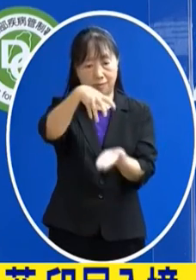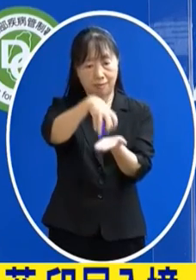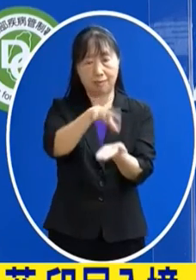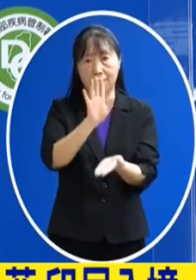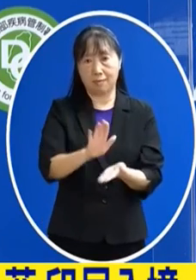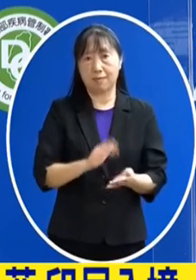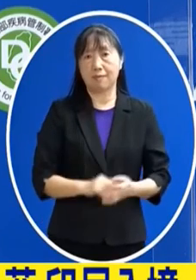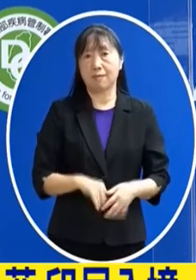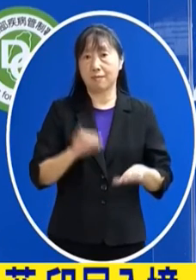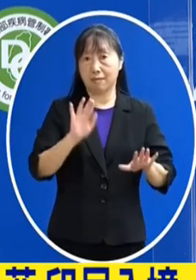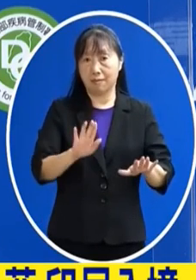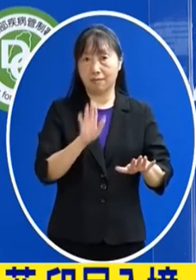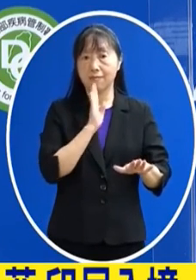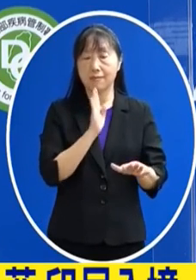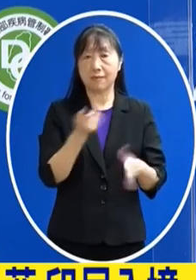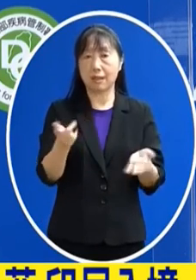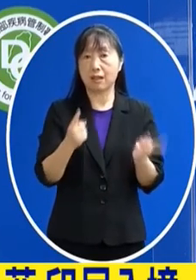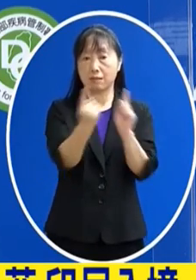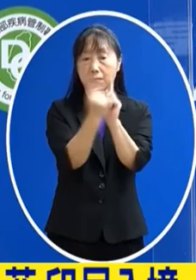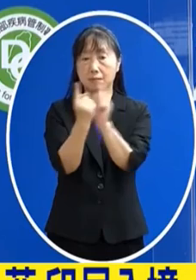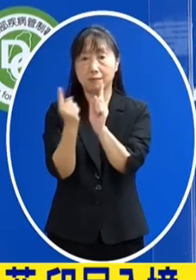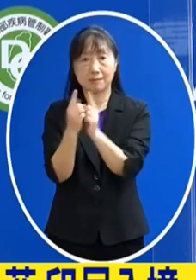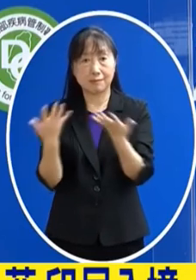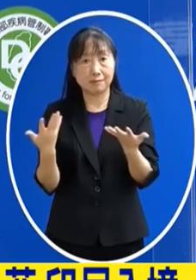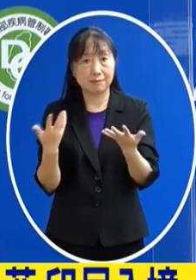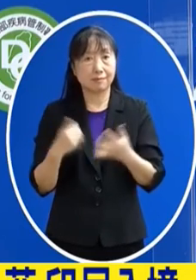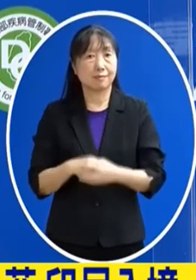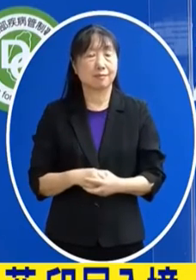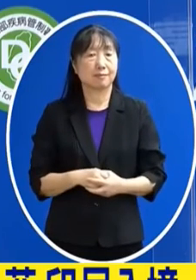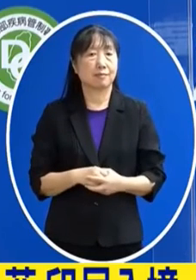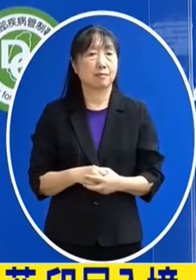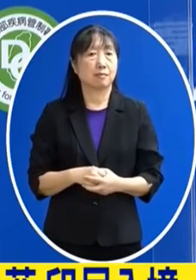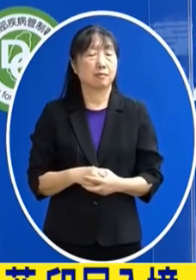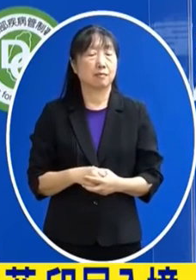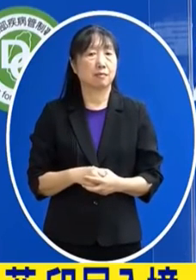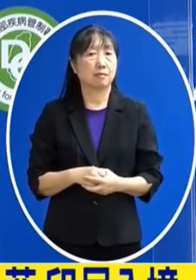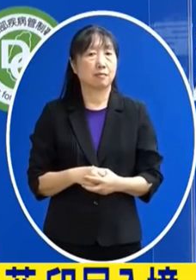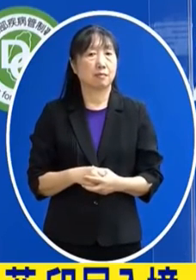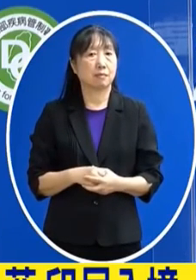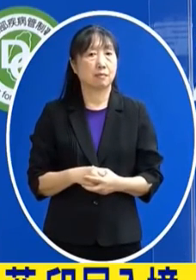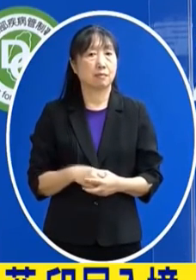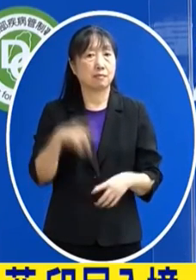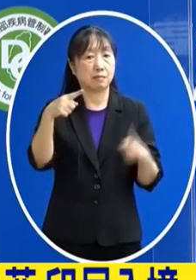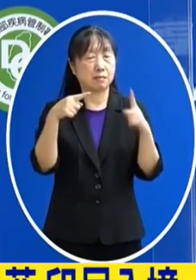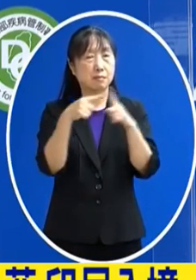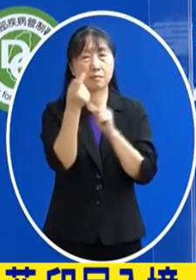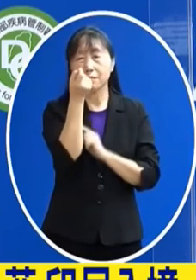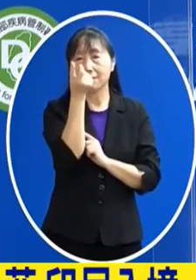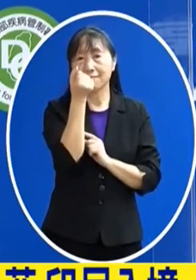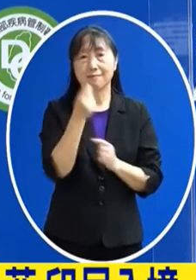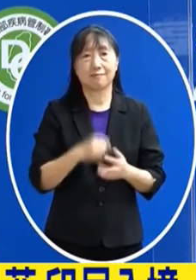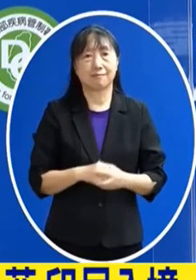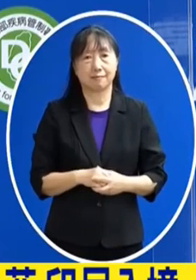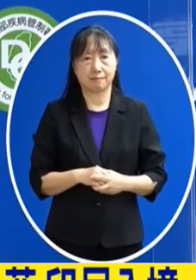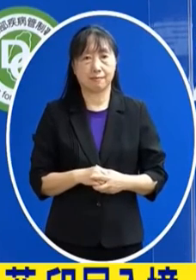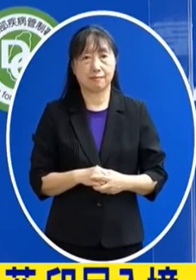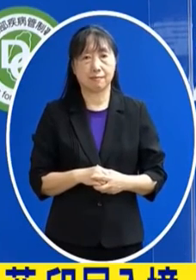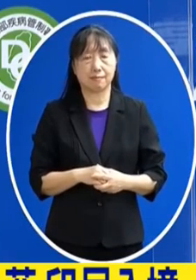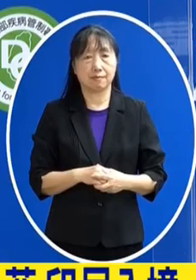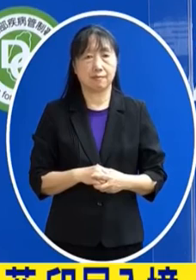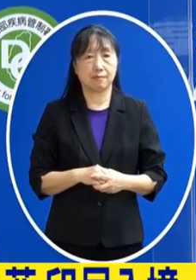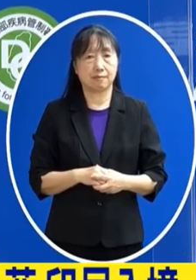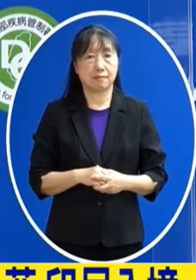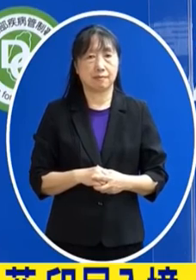目前来讲哈，在接触者上面哈都没有，就说人数很少，我们除了在本